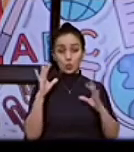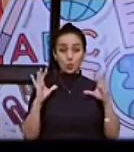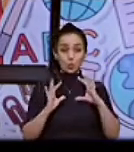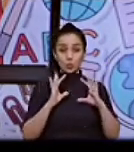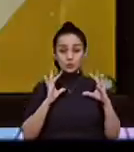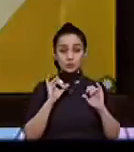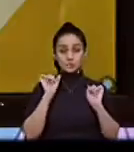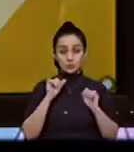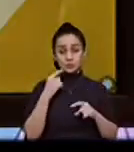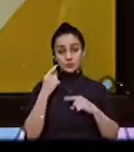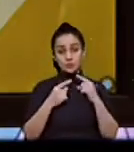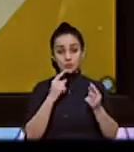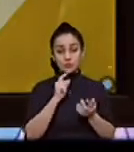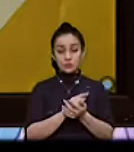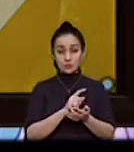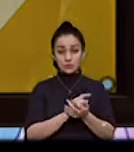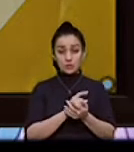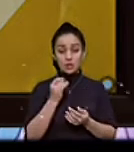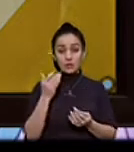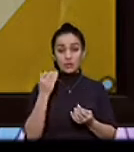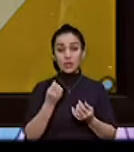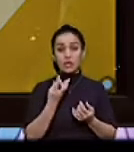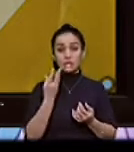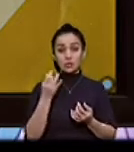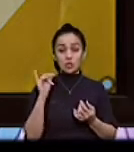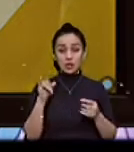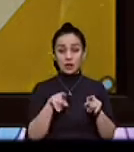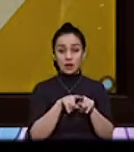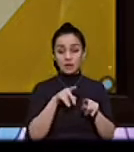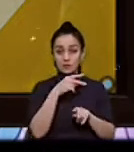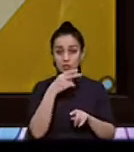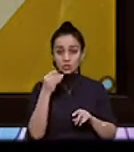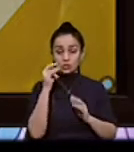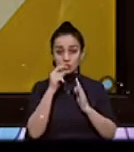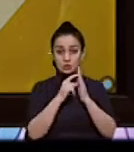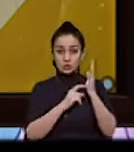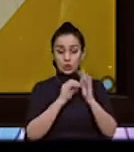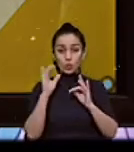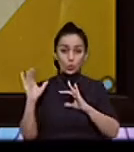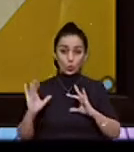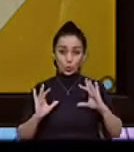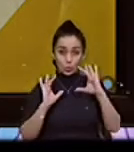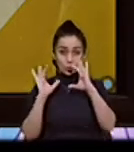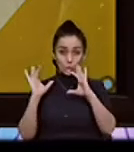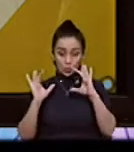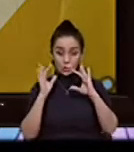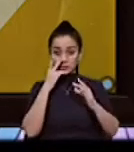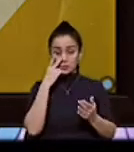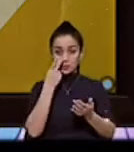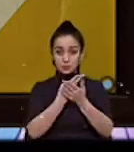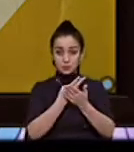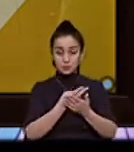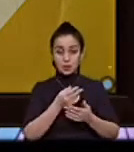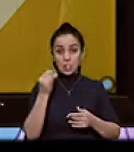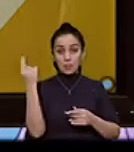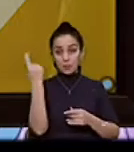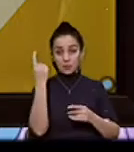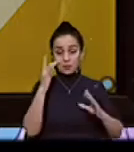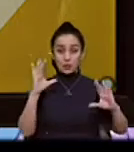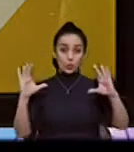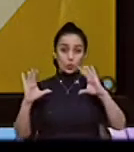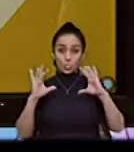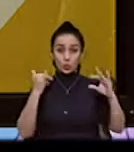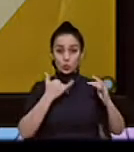половина круга. Следующее задание. На сколько равных частей разделен круг? Смотрим, ребята.